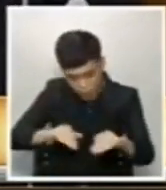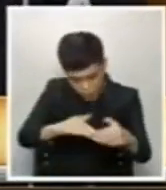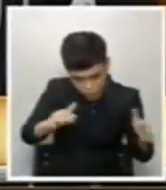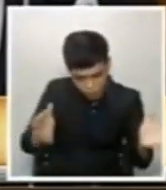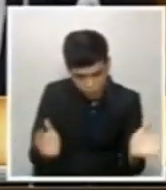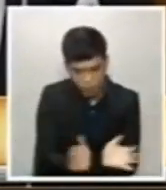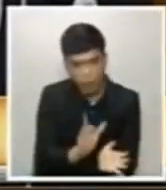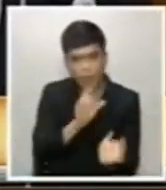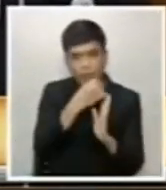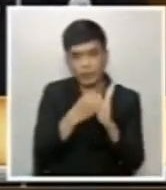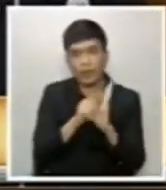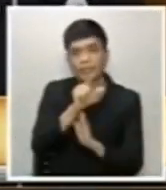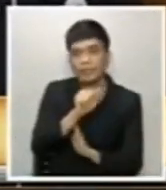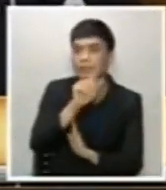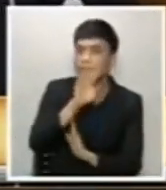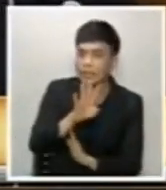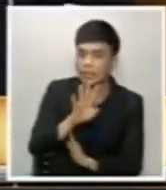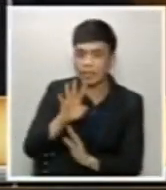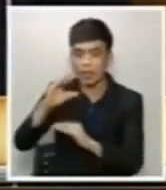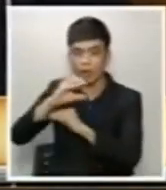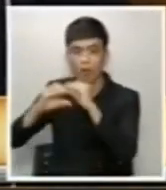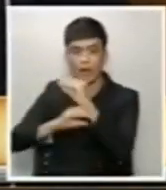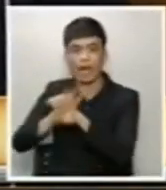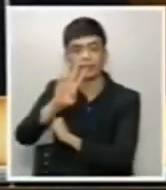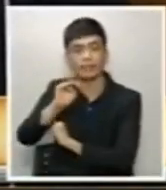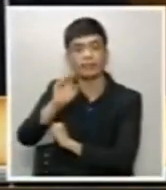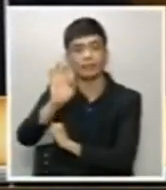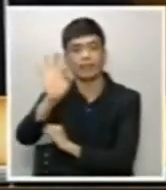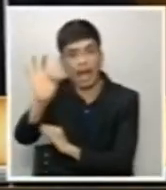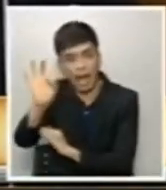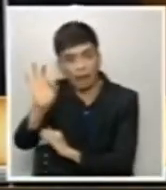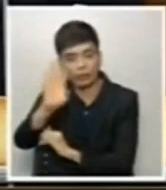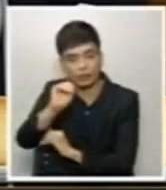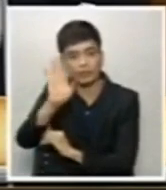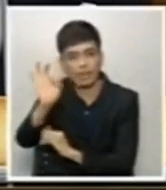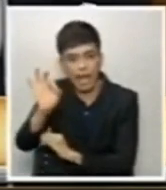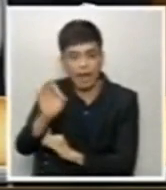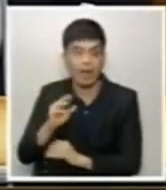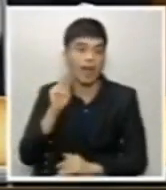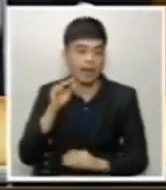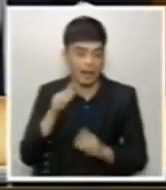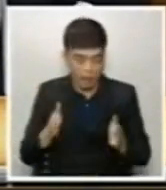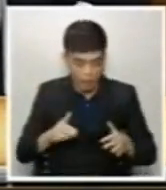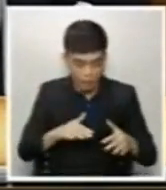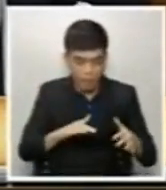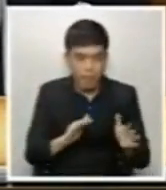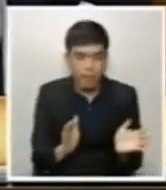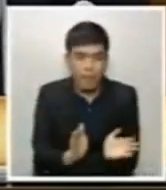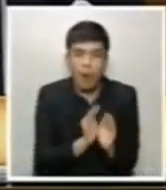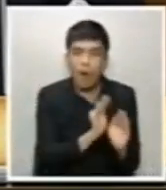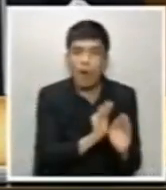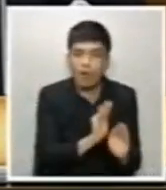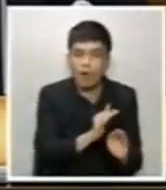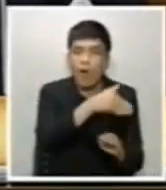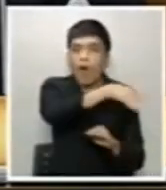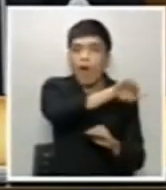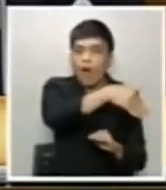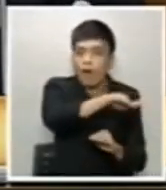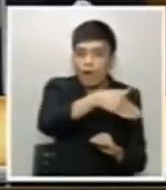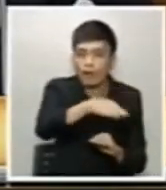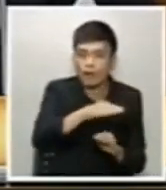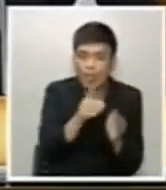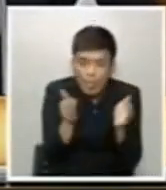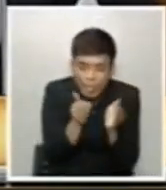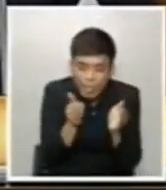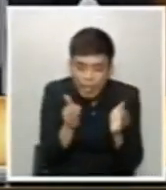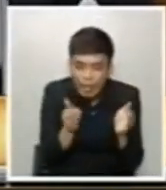น้ำ24จังหวัดนะครับ49โครงการแล้วก็มีบ่อน้ำไร่นานอกเขตชลประทานซึ่งนี่ก็บ่อจิ๋ว